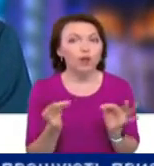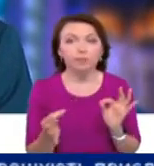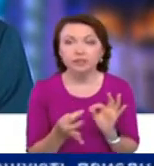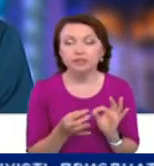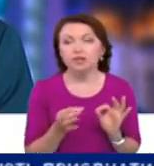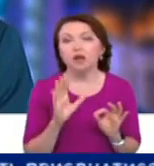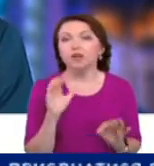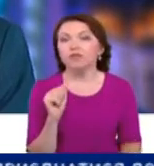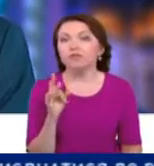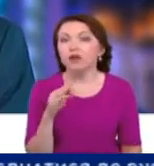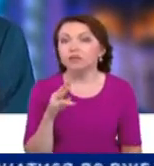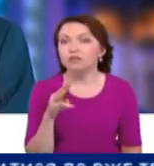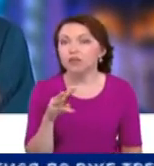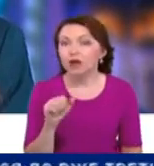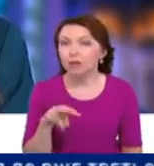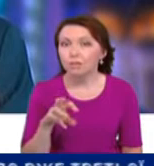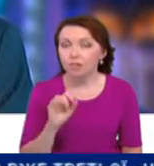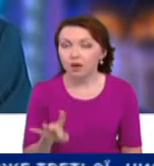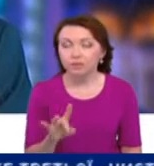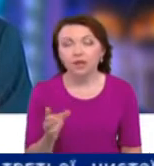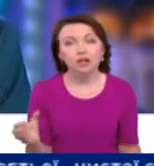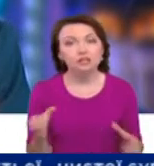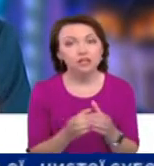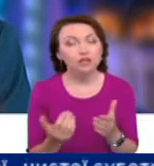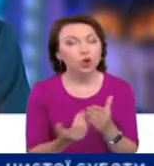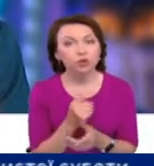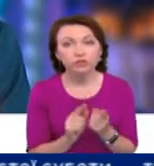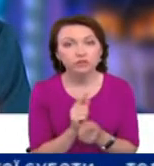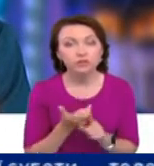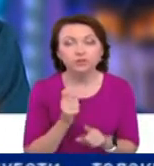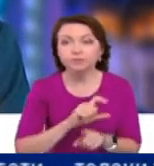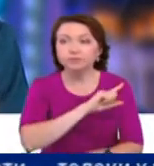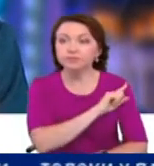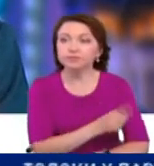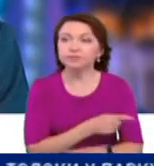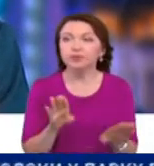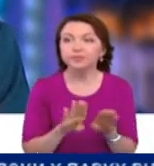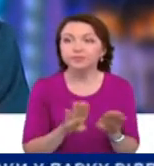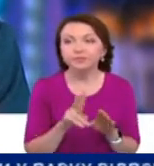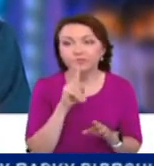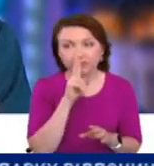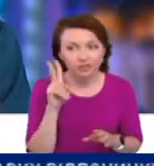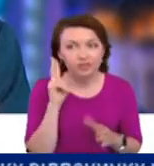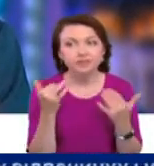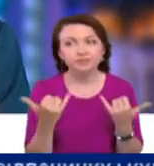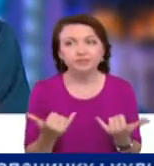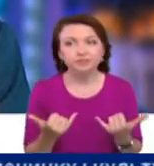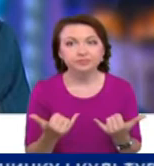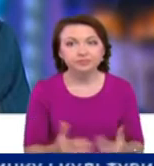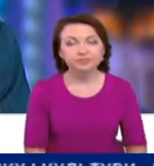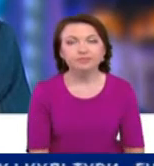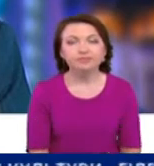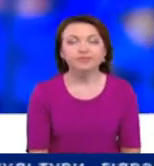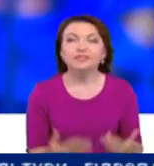Тамара Володимирівна, у мене таке питання. Склад оновився дуже сильно в порівнянні з тим, як 2 роки тому і як зараз.